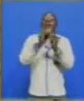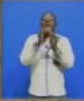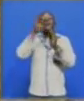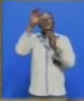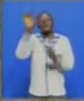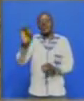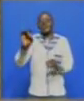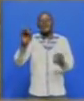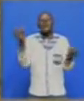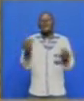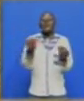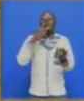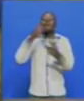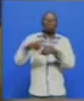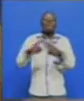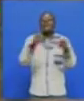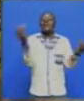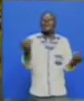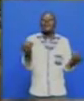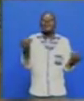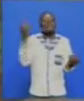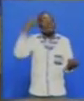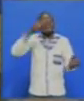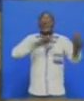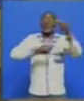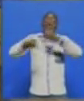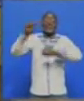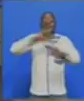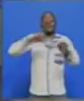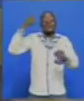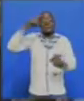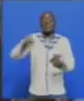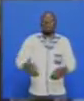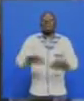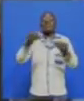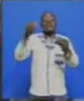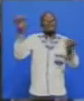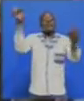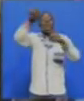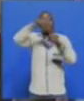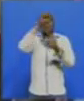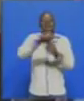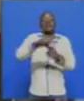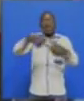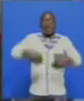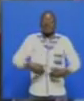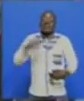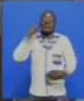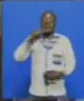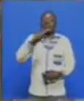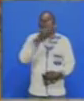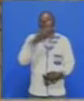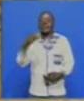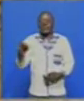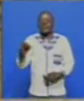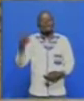alors la différence? Des sketchs, un théâtre forum pour dépeindre la situation de la jeune fille au Burkina Faso,